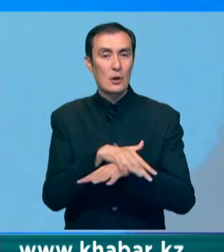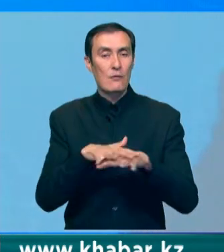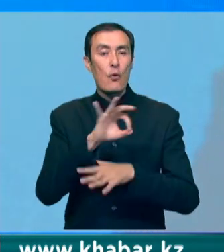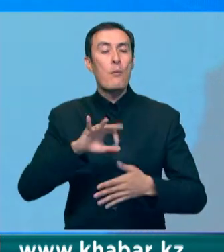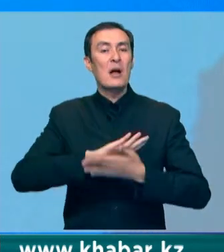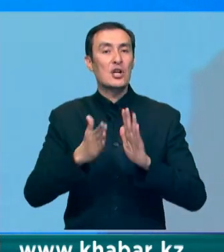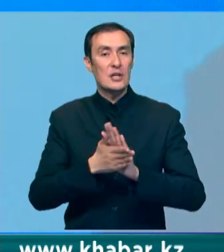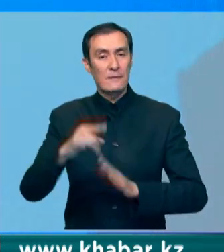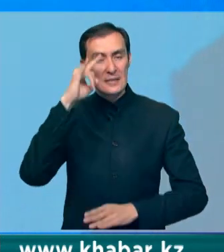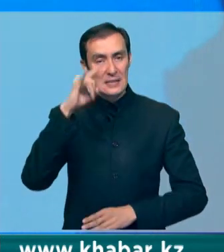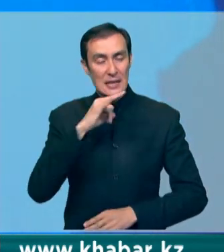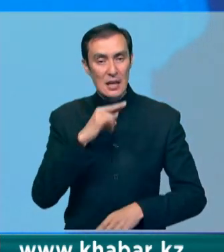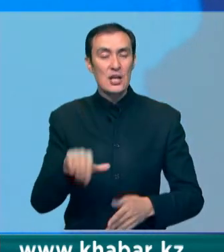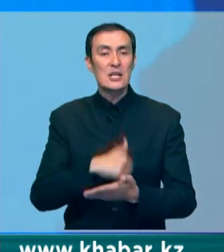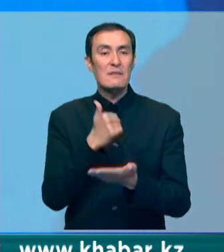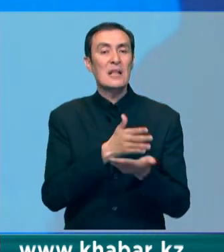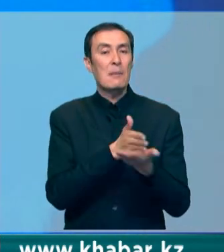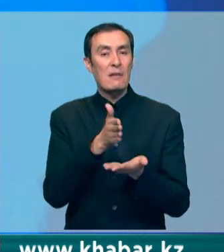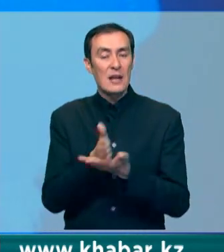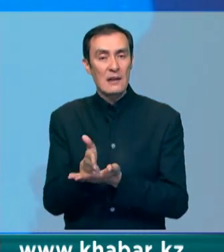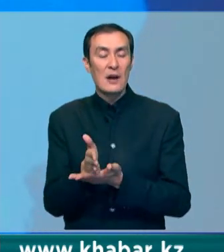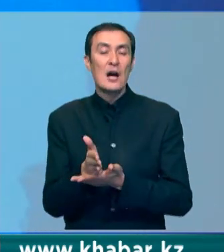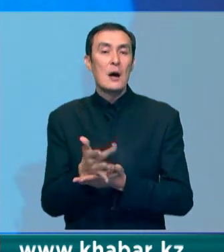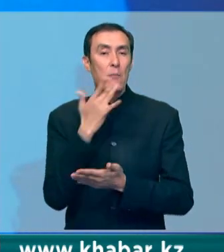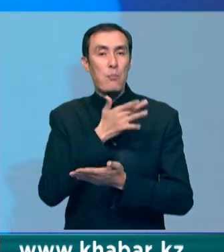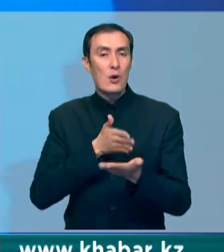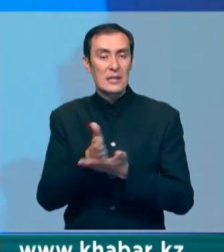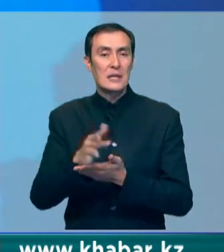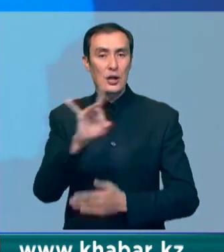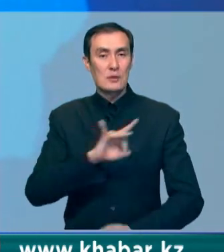положении в стране и основных направлениях внутренней и внешней политики республики.